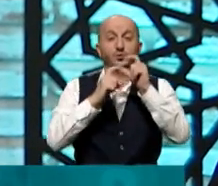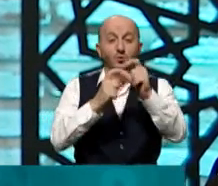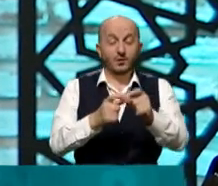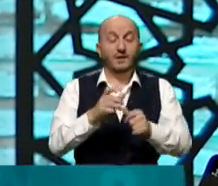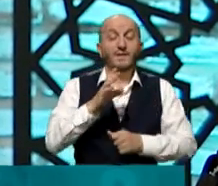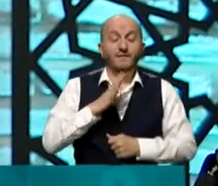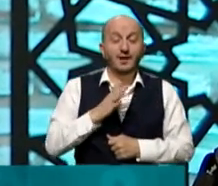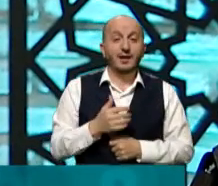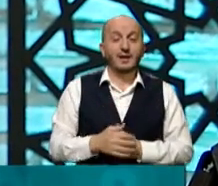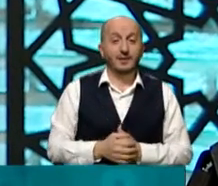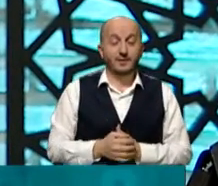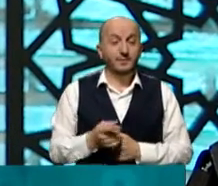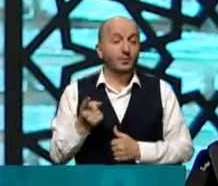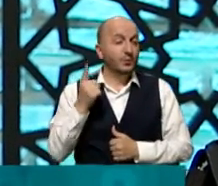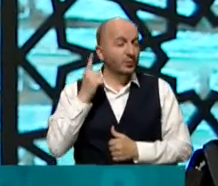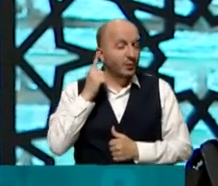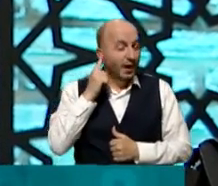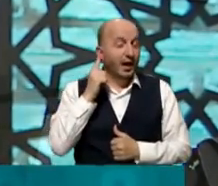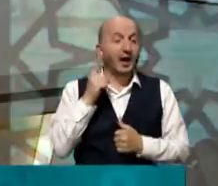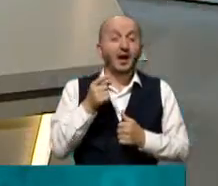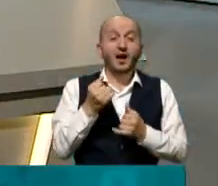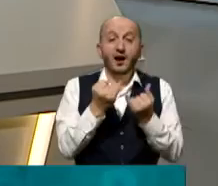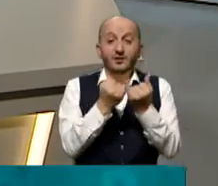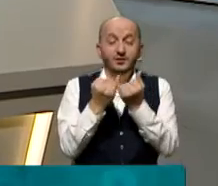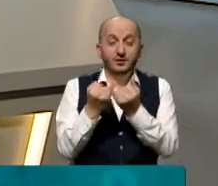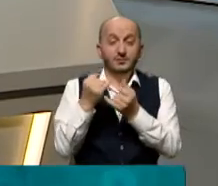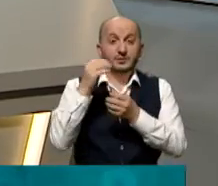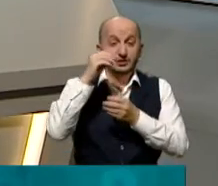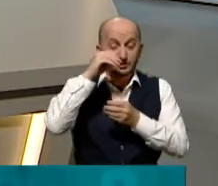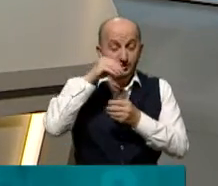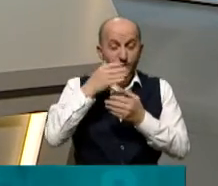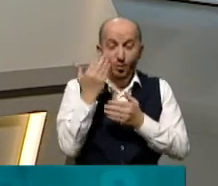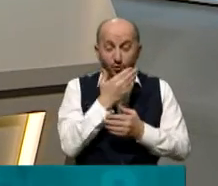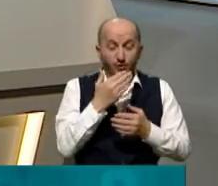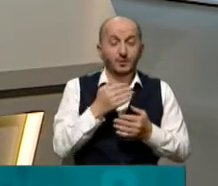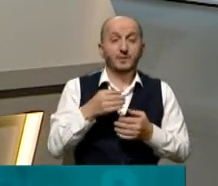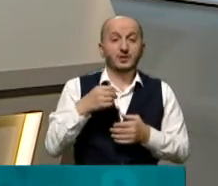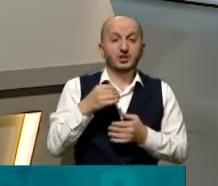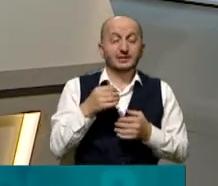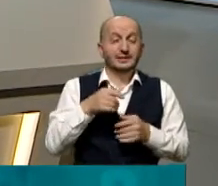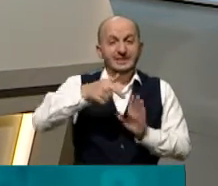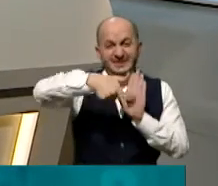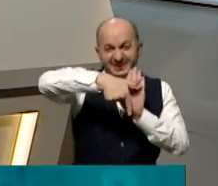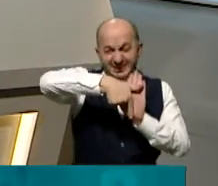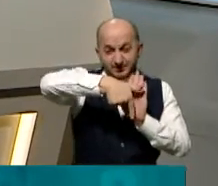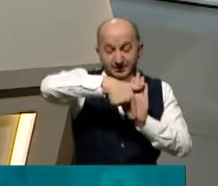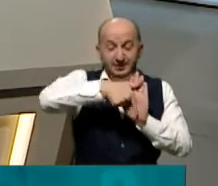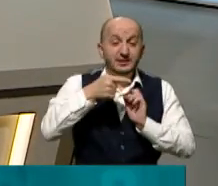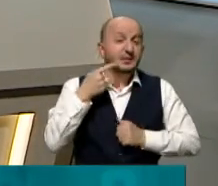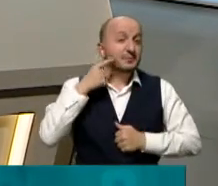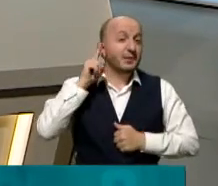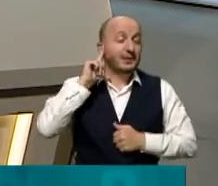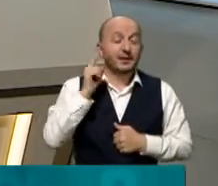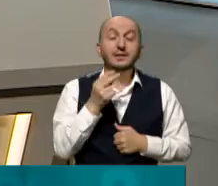Elhamdülillah. Ben Deniz onu duyan kardeşlerimiz için okuyayım. Hocam da inşallah işaret diliyle çevirecek. İzmir'den işitme engelli